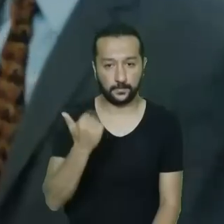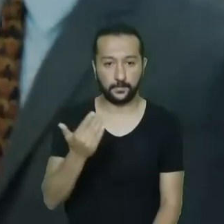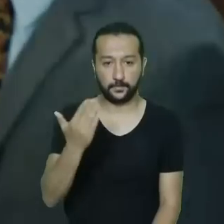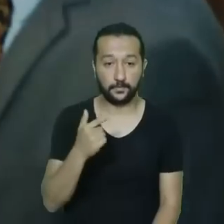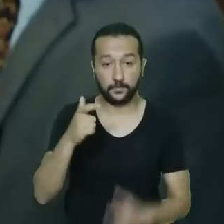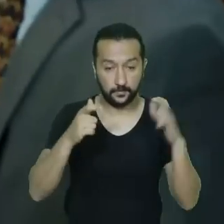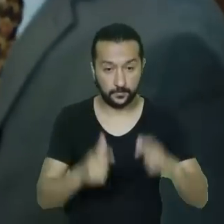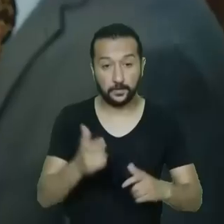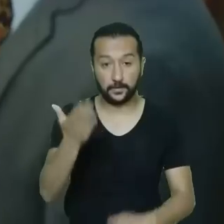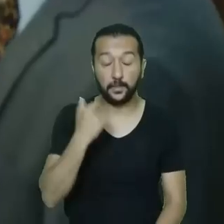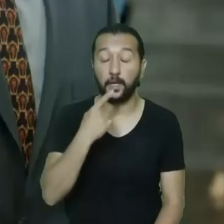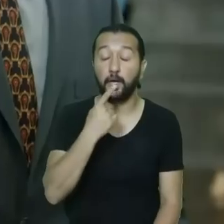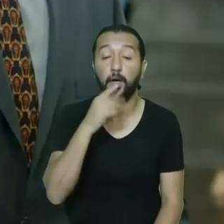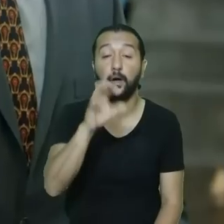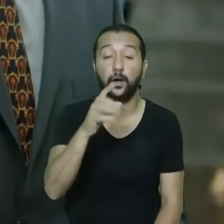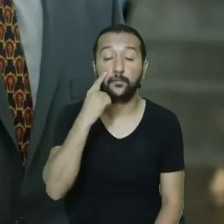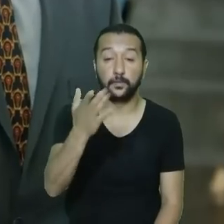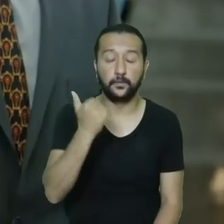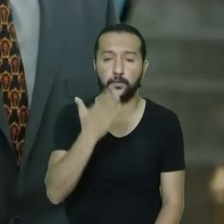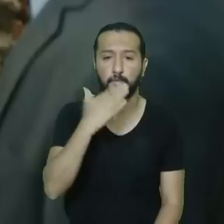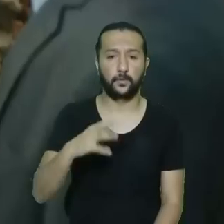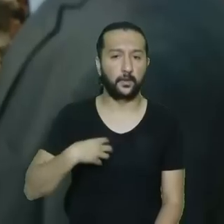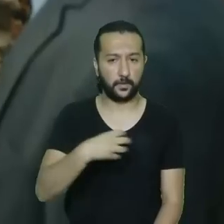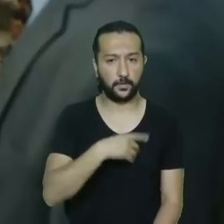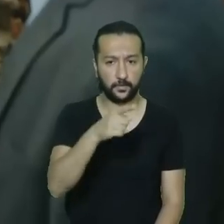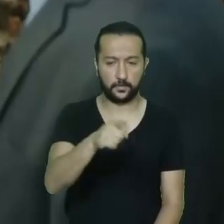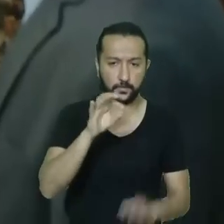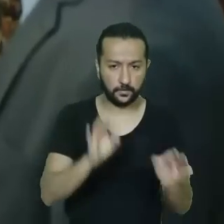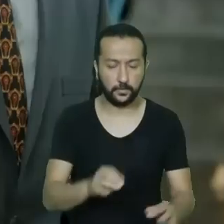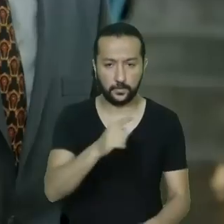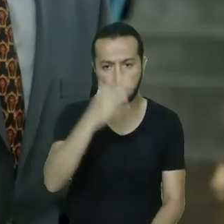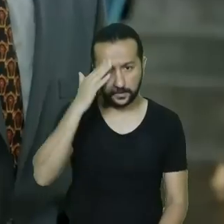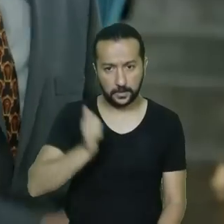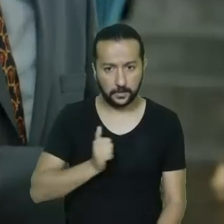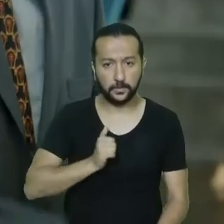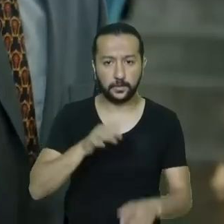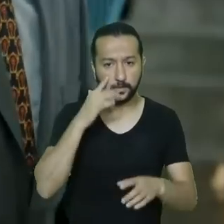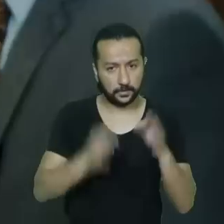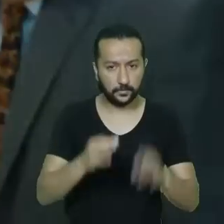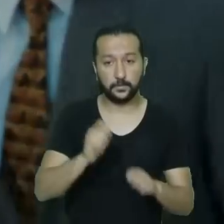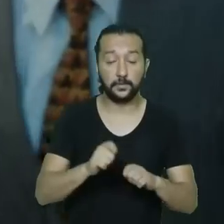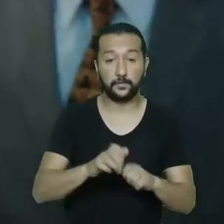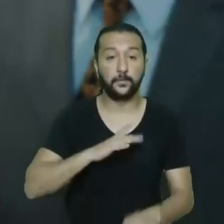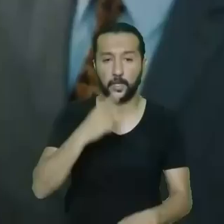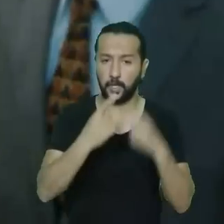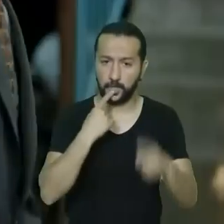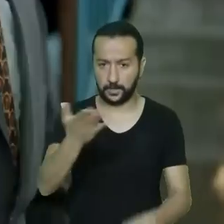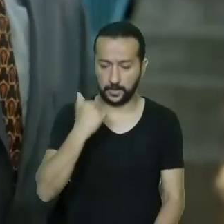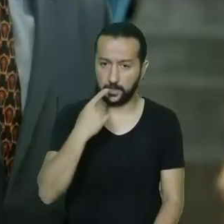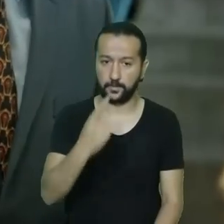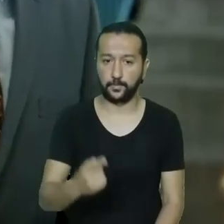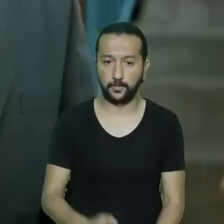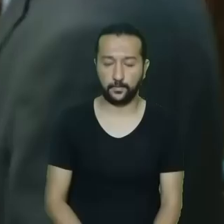Gel. Ya buraya da gel bir hohte bakayım. Yok gari ana. Sen de jandarma trafik gibi işin var gönlüm. Konuşma lan gel